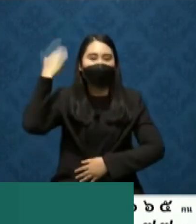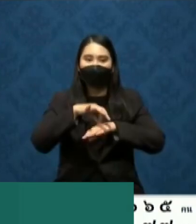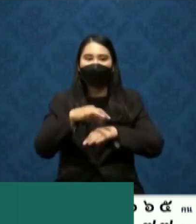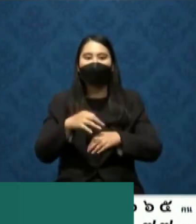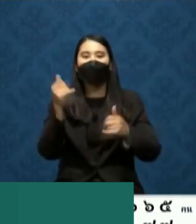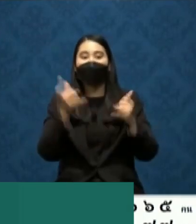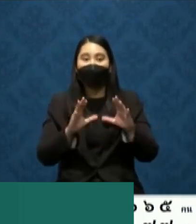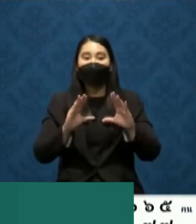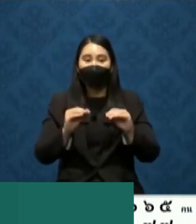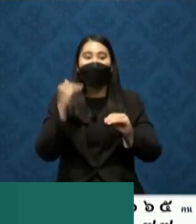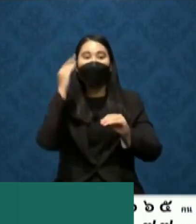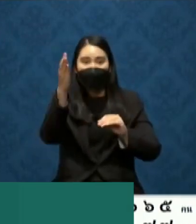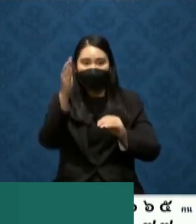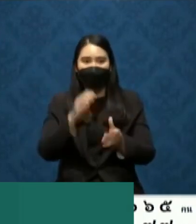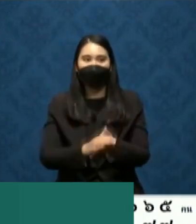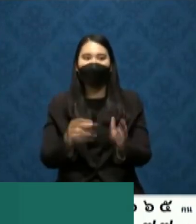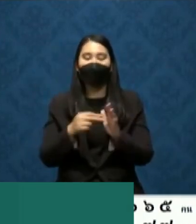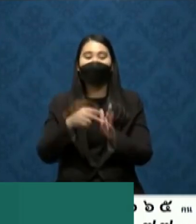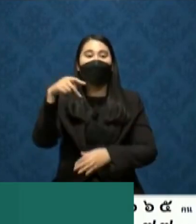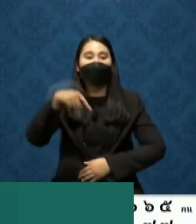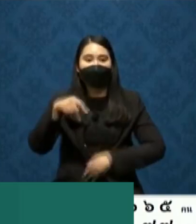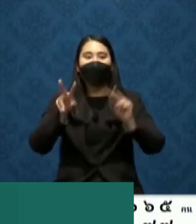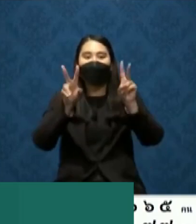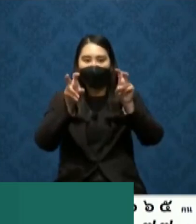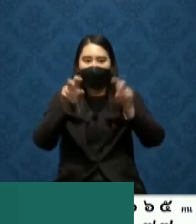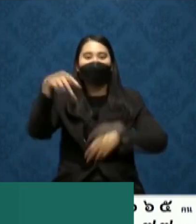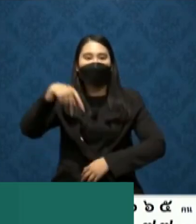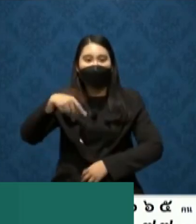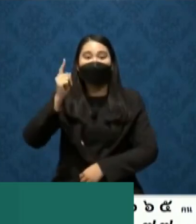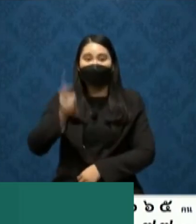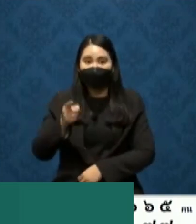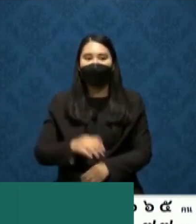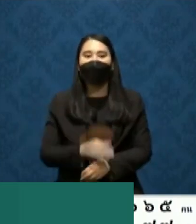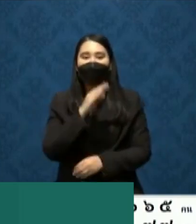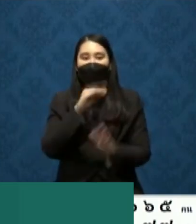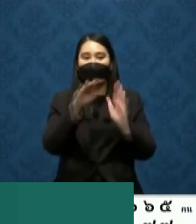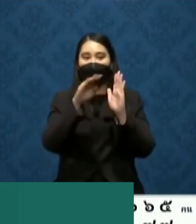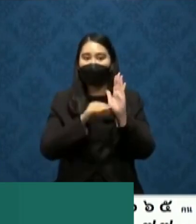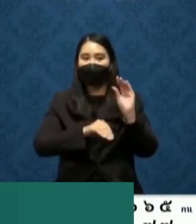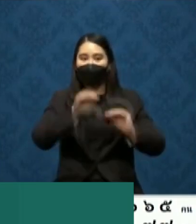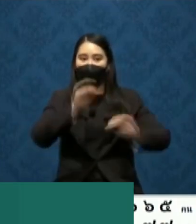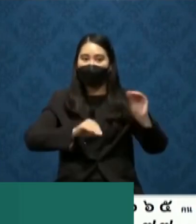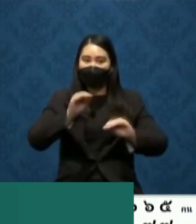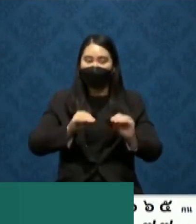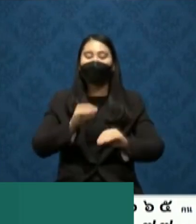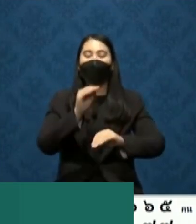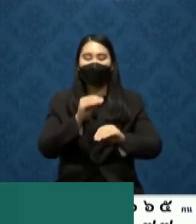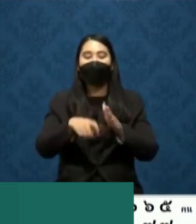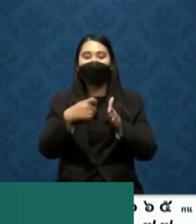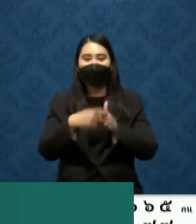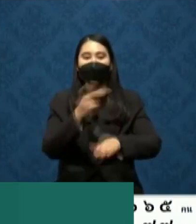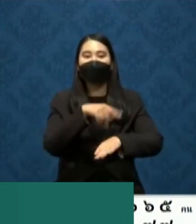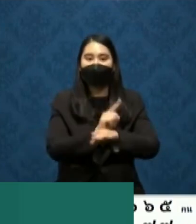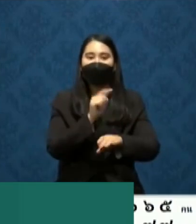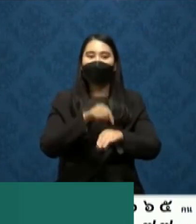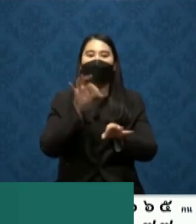ะรอทั้งวัน จะเลิกเลยไหมประชุมหรือยังไงจะรอให้มันเปลืองค่าแอร ์ครับ แล้วก็ตามธรรมเนียมปฏิบัติเนี่ยคุณจิรายุบอกว่าสอบถามเลขาธิการส